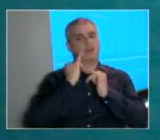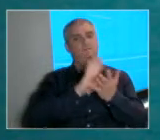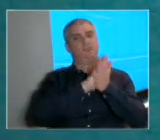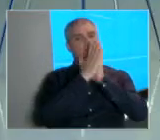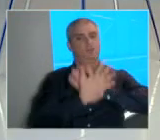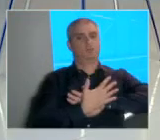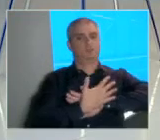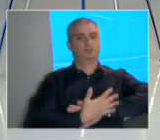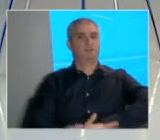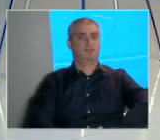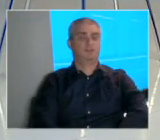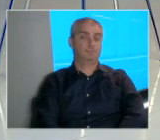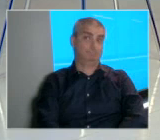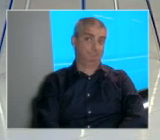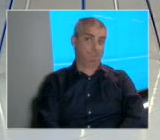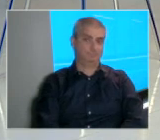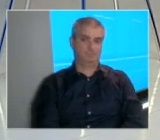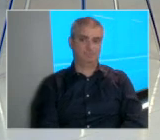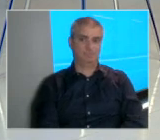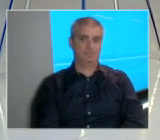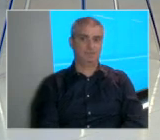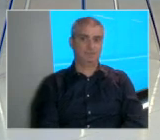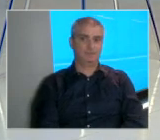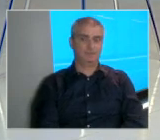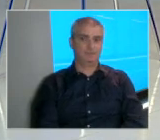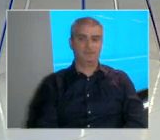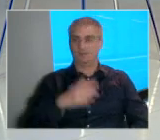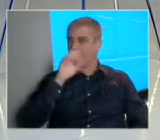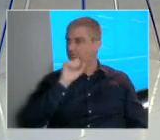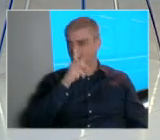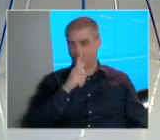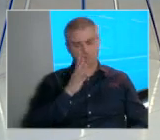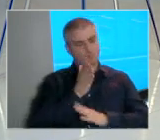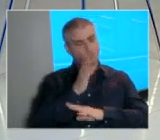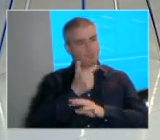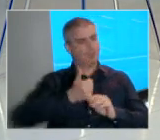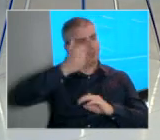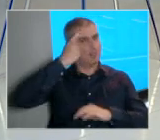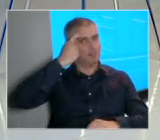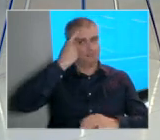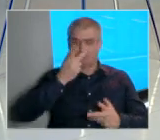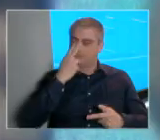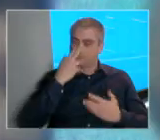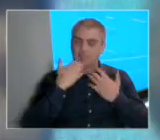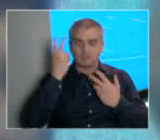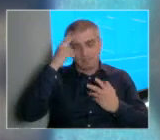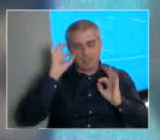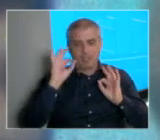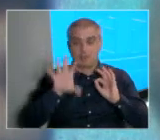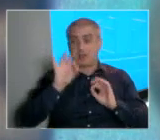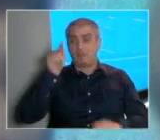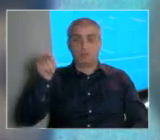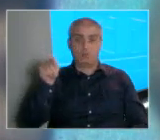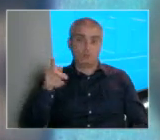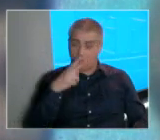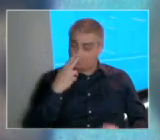השינוי. כן. כמו שאתה רואה, גדעון סער בסוף פונה מאוד לראש, לשכל. הוא מנסה להסביר את הרציונל של לבחור בו.